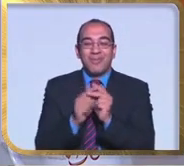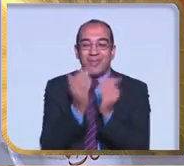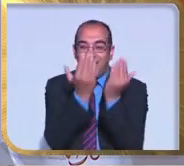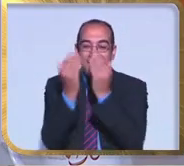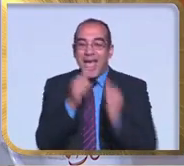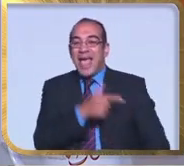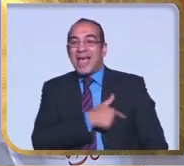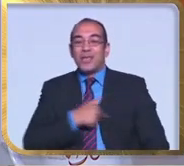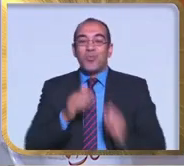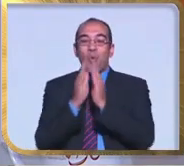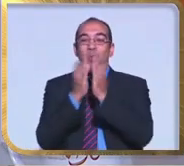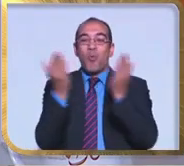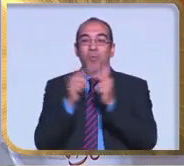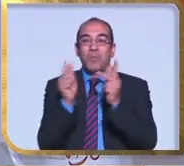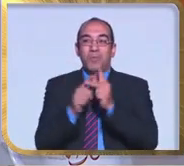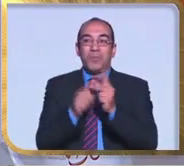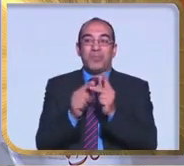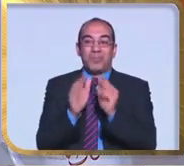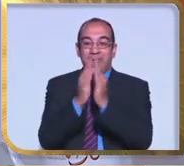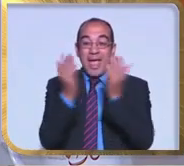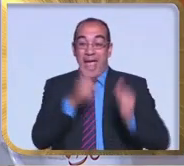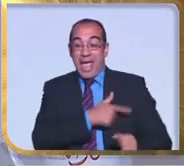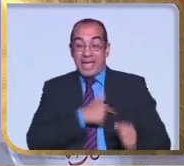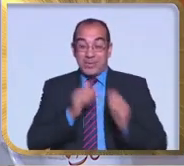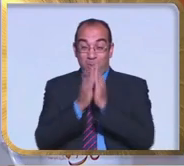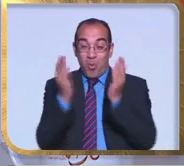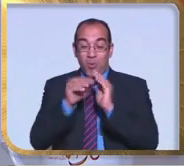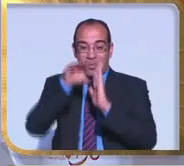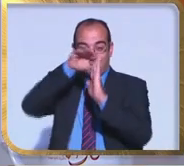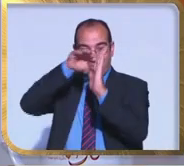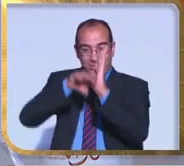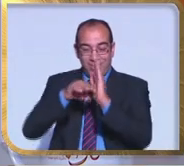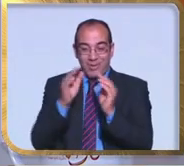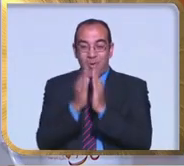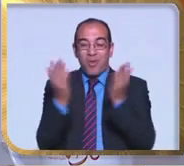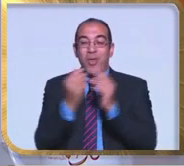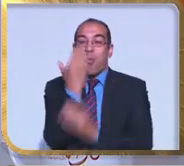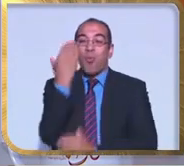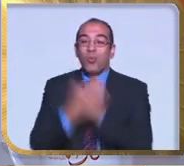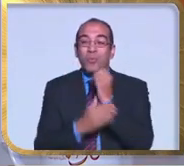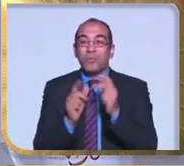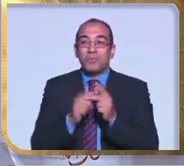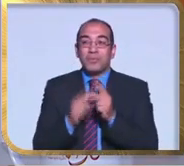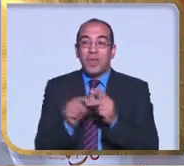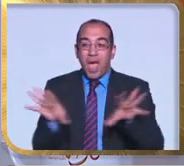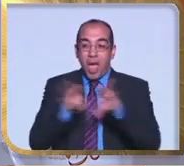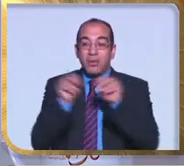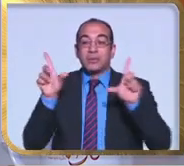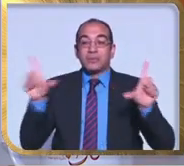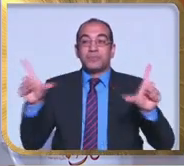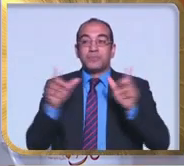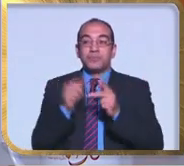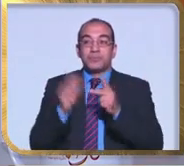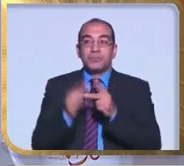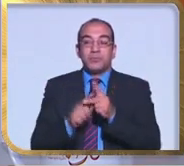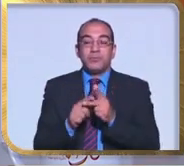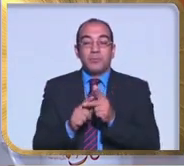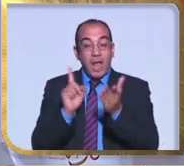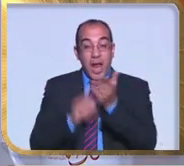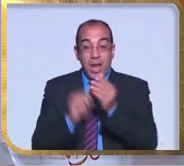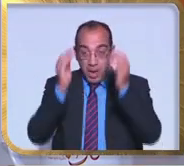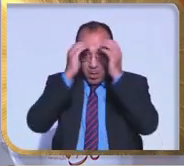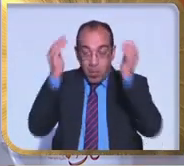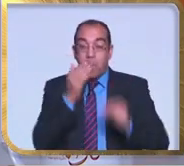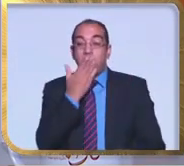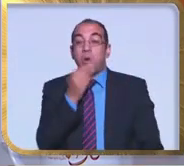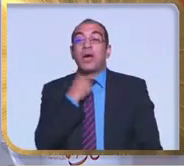أسماء الكتب اللي نظم عليها الإمام البخاري الجامع الصحيح، كأن الإمام